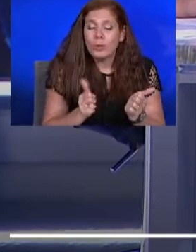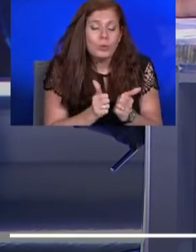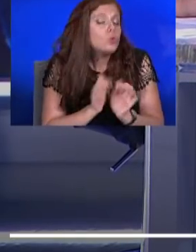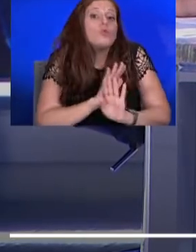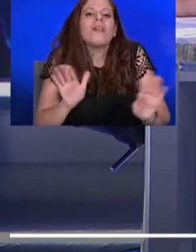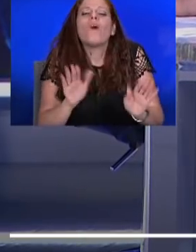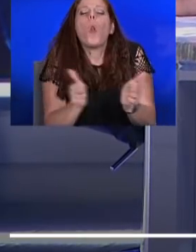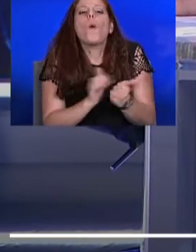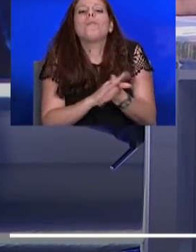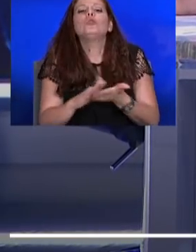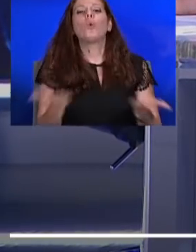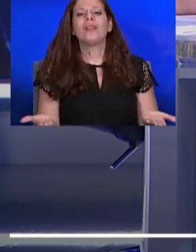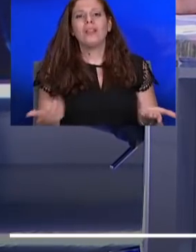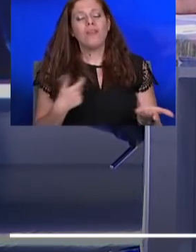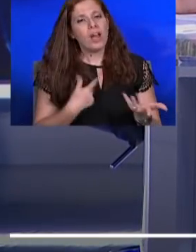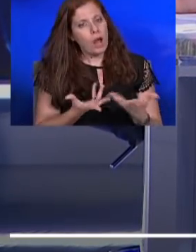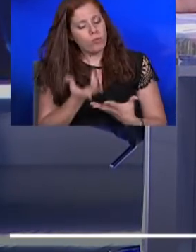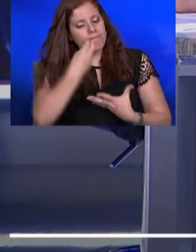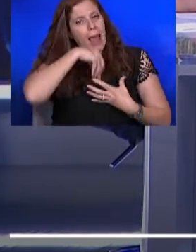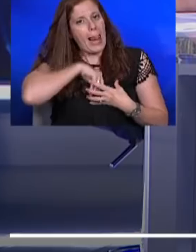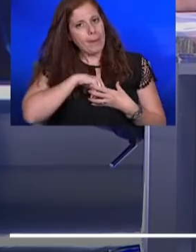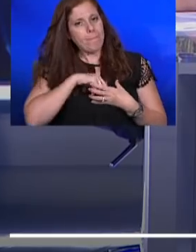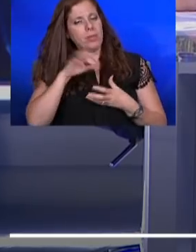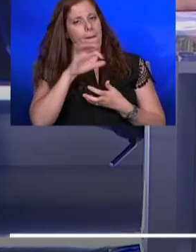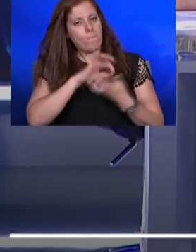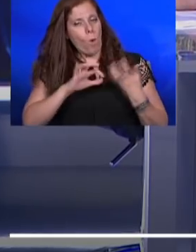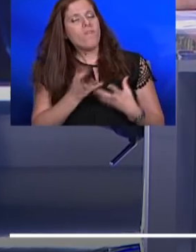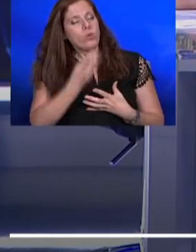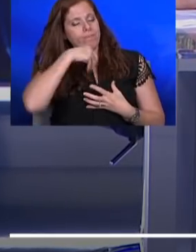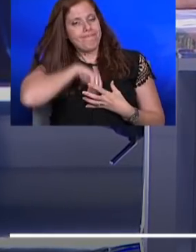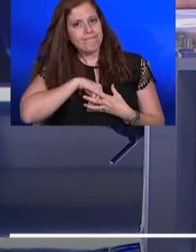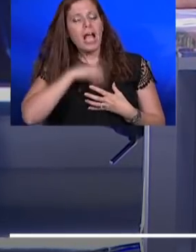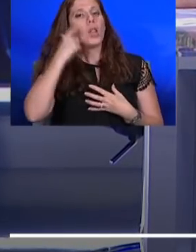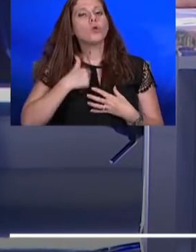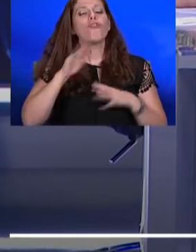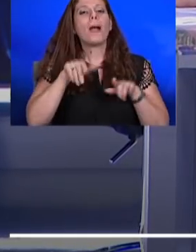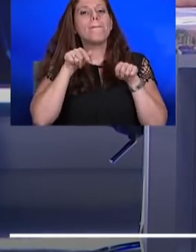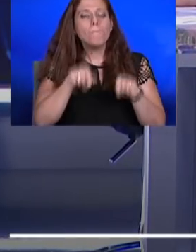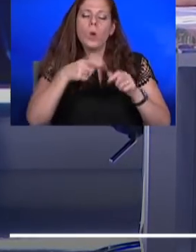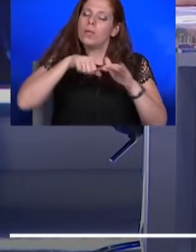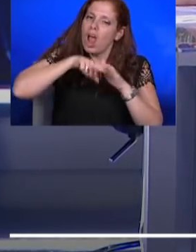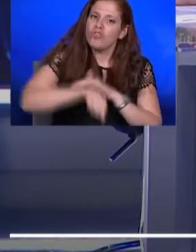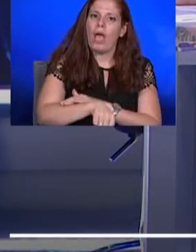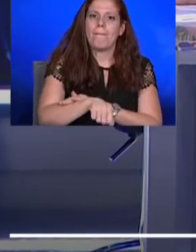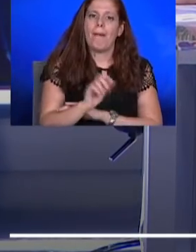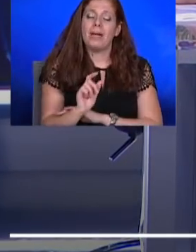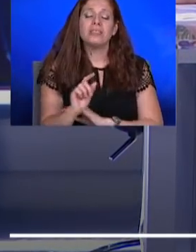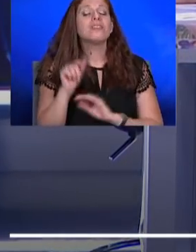הזאת. אני חושב שגם פה צריך להשקיע מאמץ. ואולי זו הסיבה שרציתי